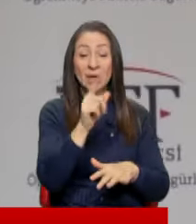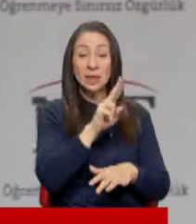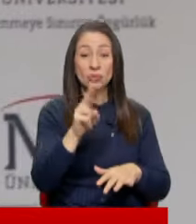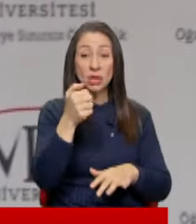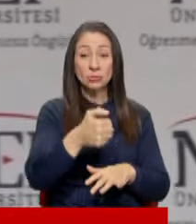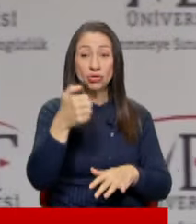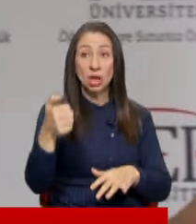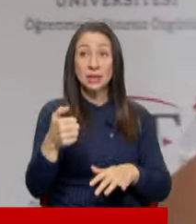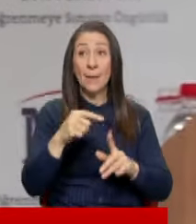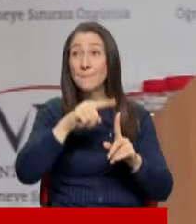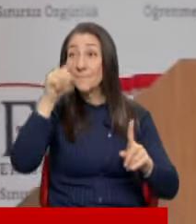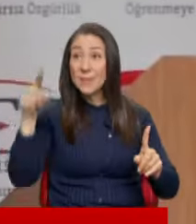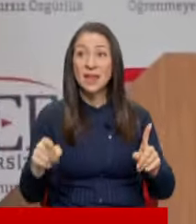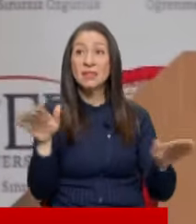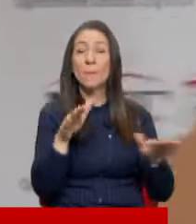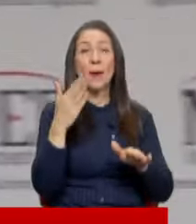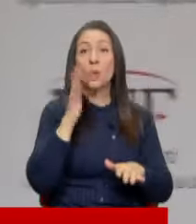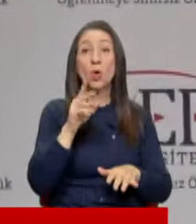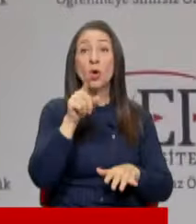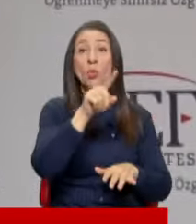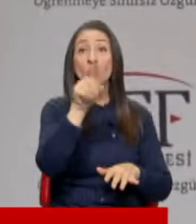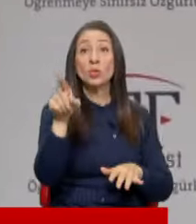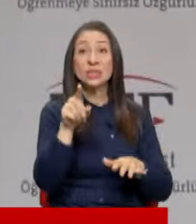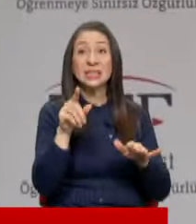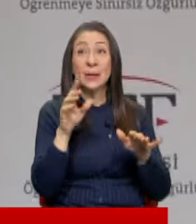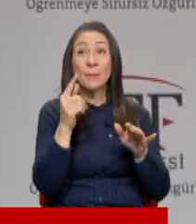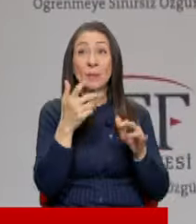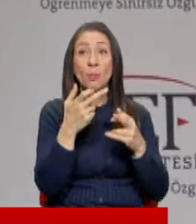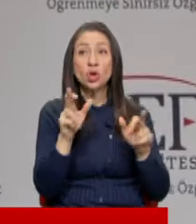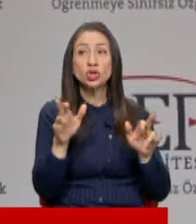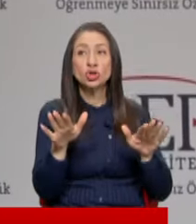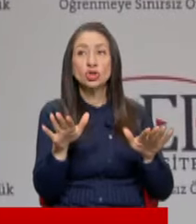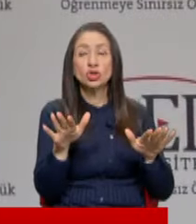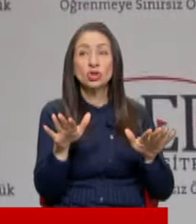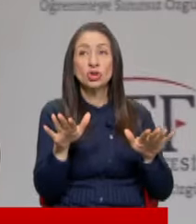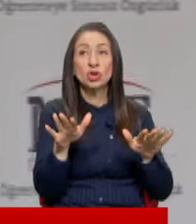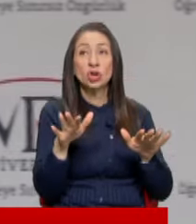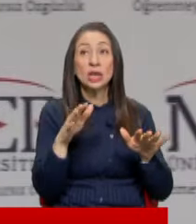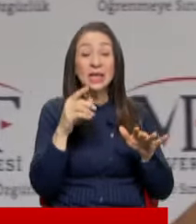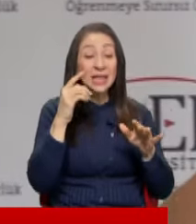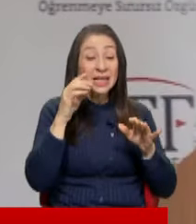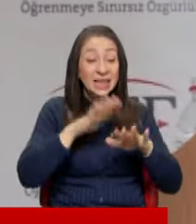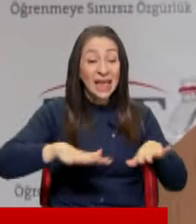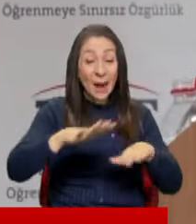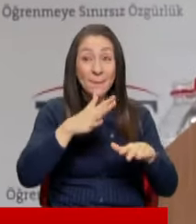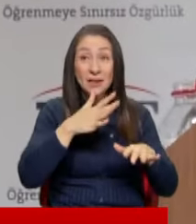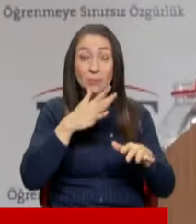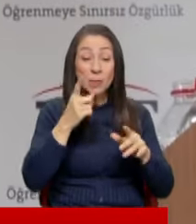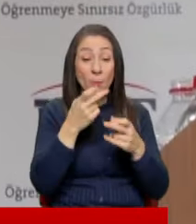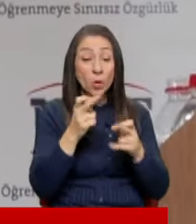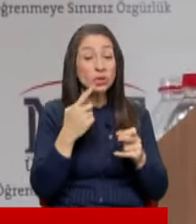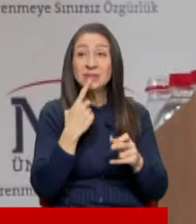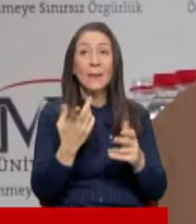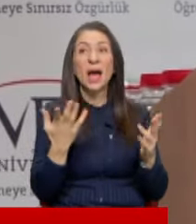1766 danan beri deprem yok Burası Sismik bir boşluk jeolojide Sismik bir